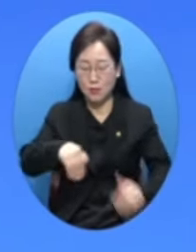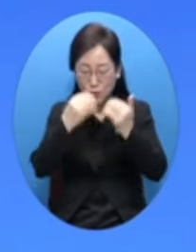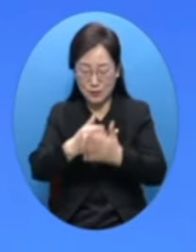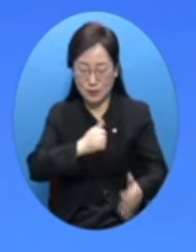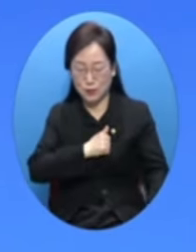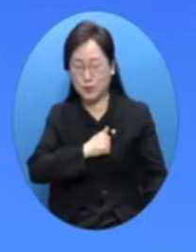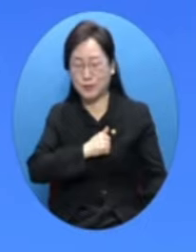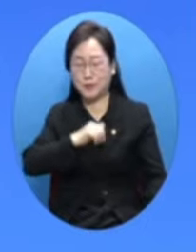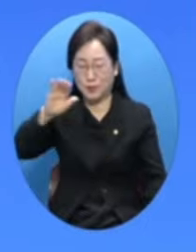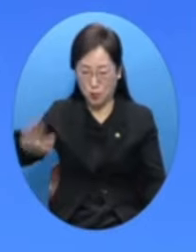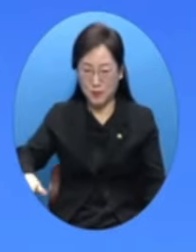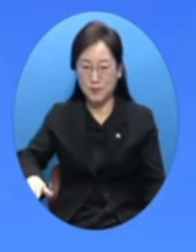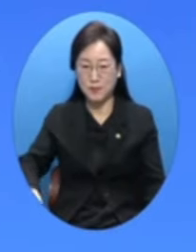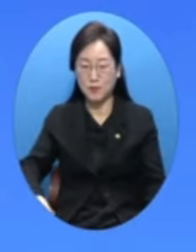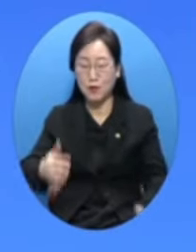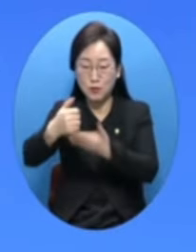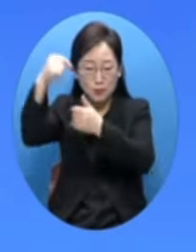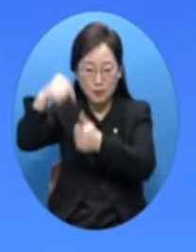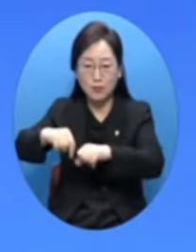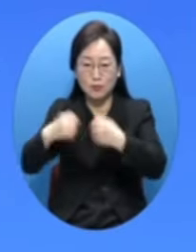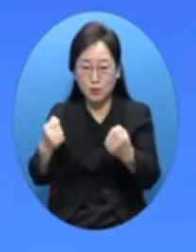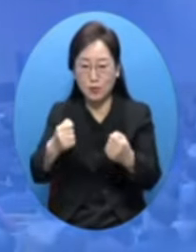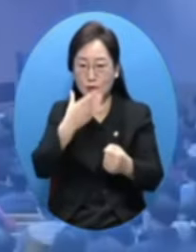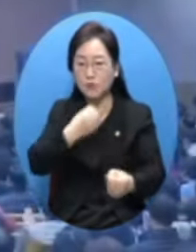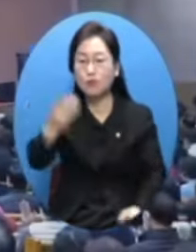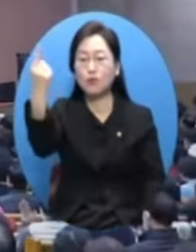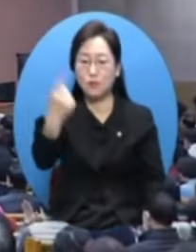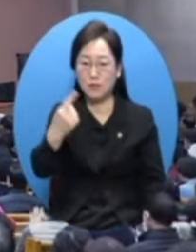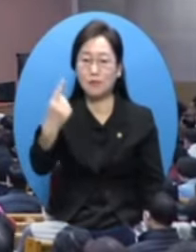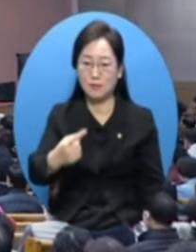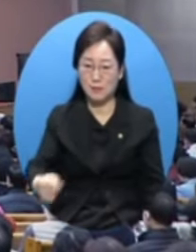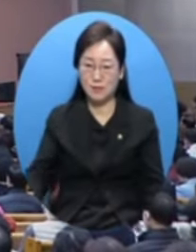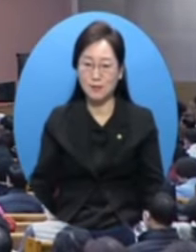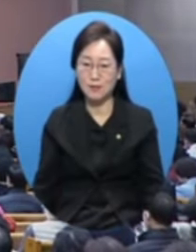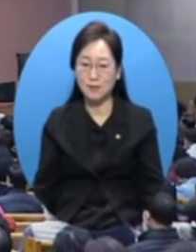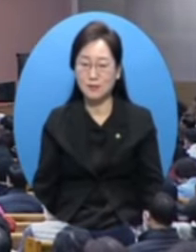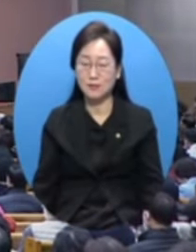내려놓고 주의 말씀에 순종하면 축복이 임할 것이다.